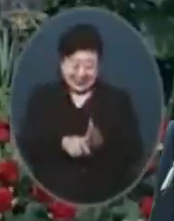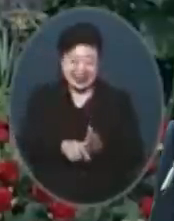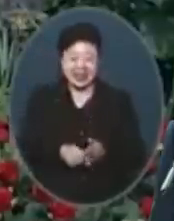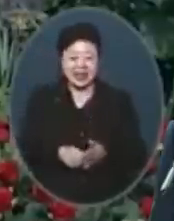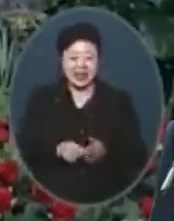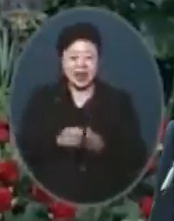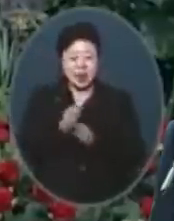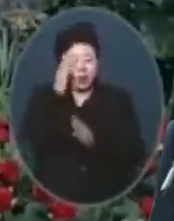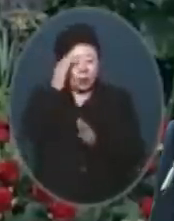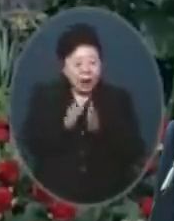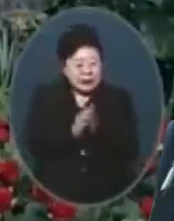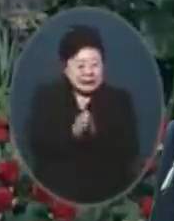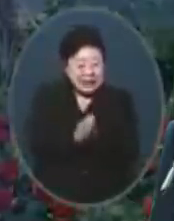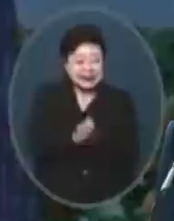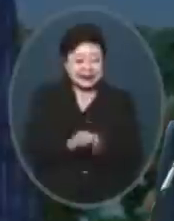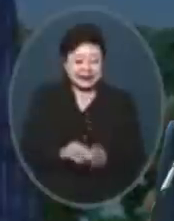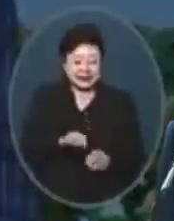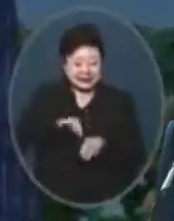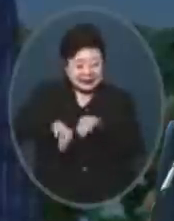광산에서